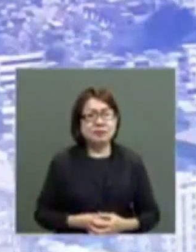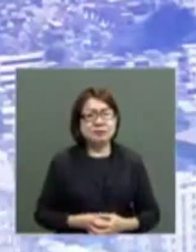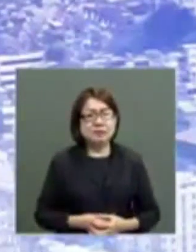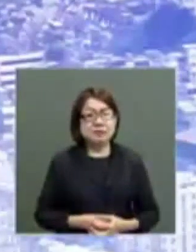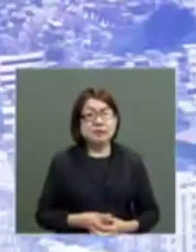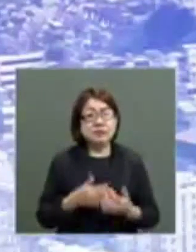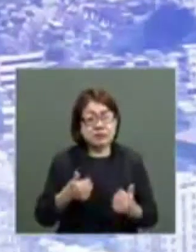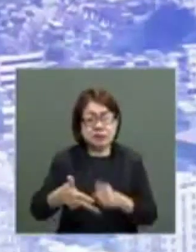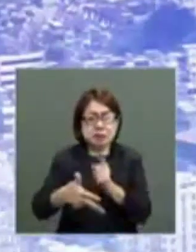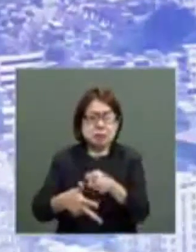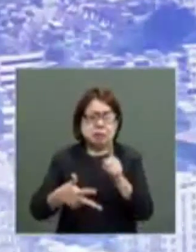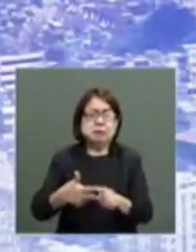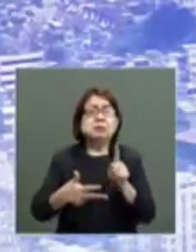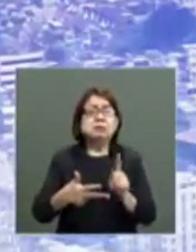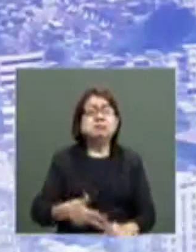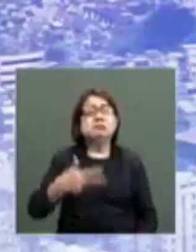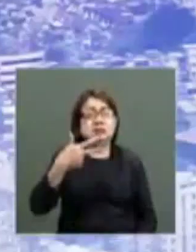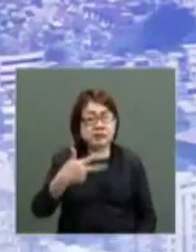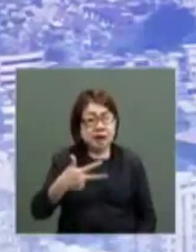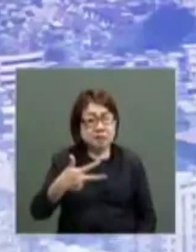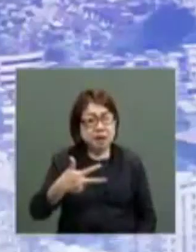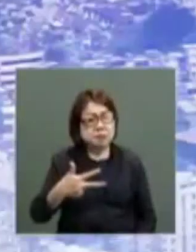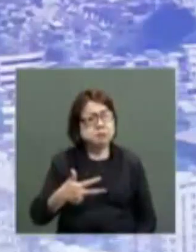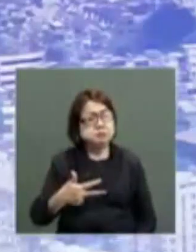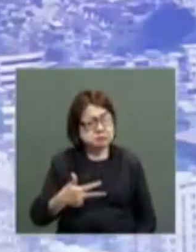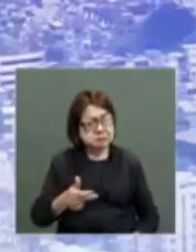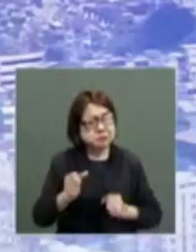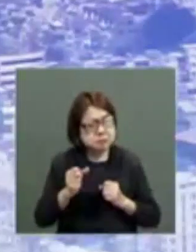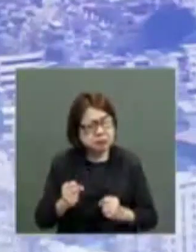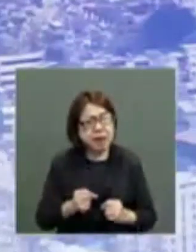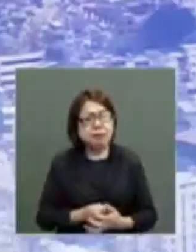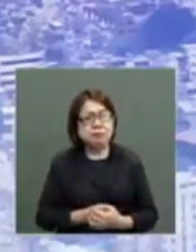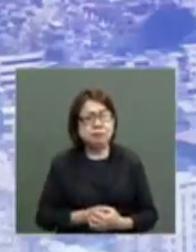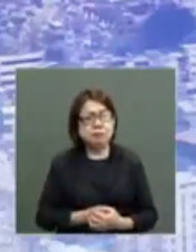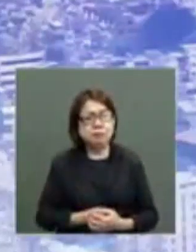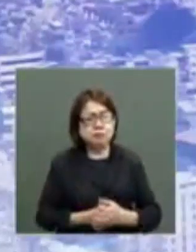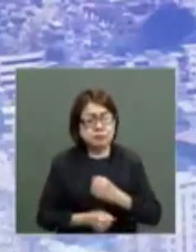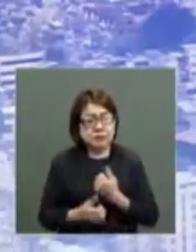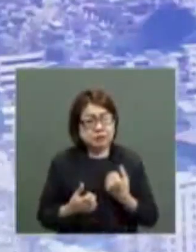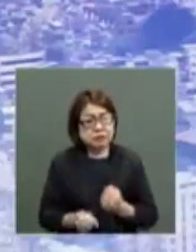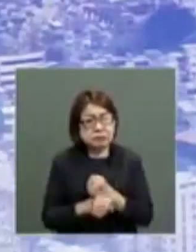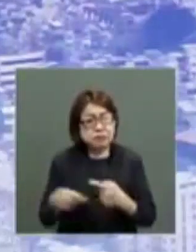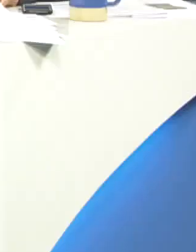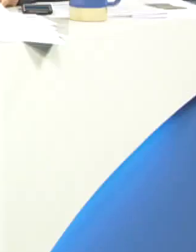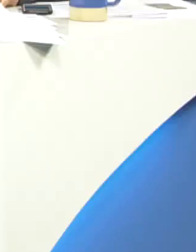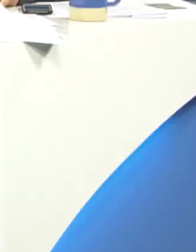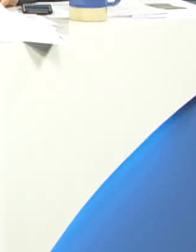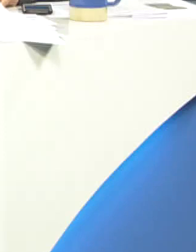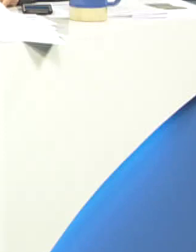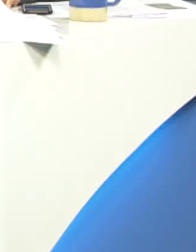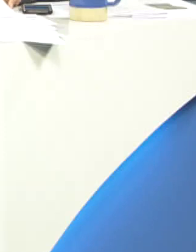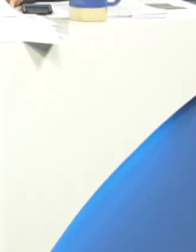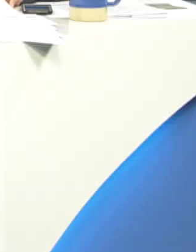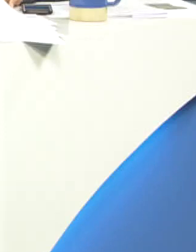วว่าให้มีการทยอยเดินทางเข้ามาเป็นรุ่นๆเป็นผัดๆหรือเป็นเที่ยวบินไปเพื่อให้ง่ายต่อการจัดส่งต่อไปยังพื้น